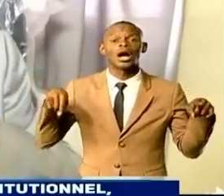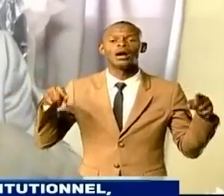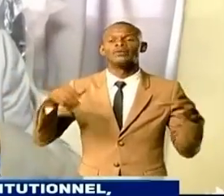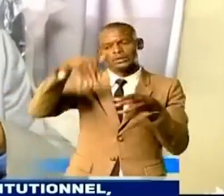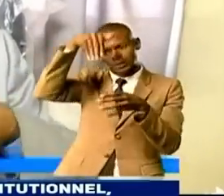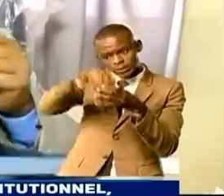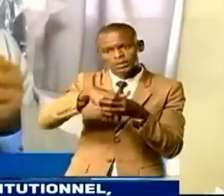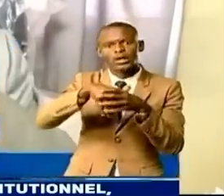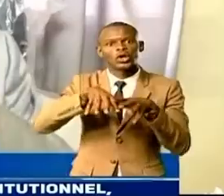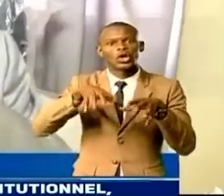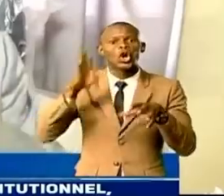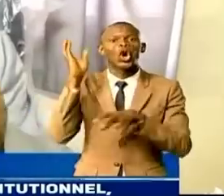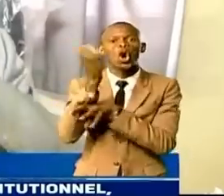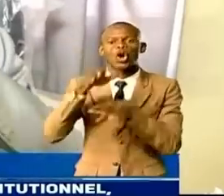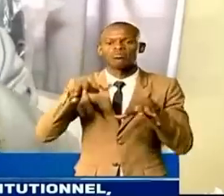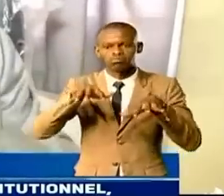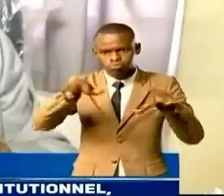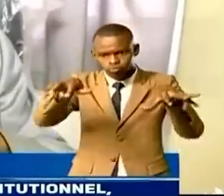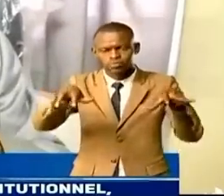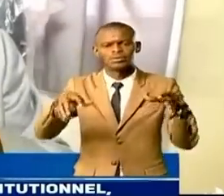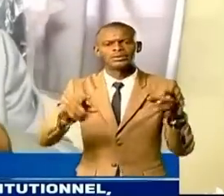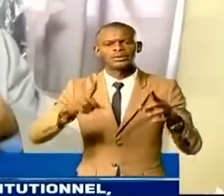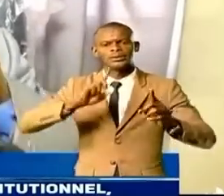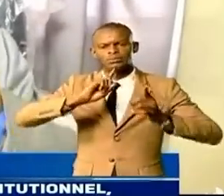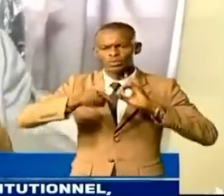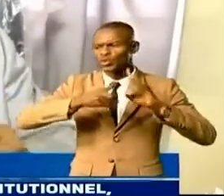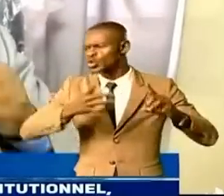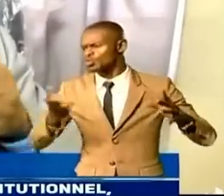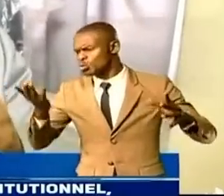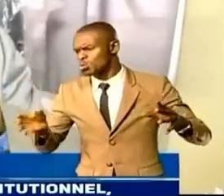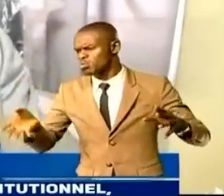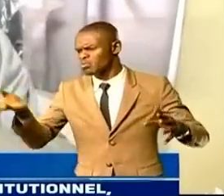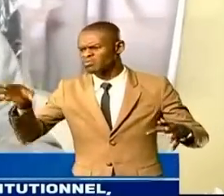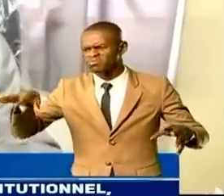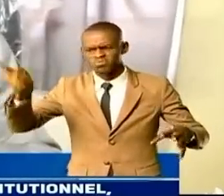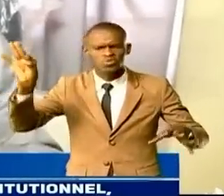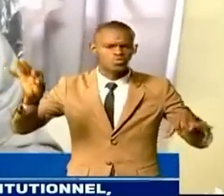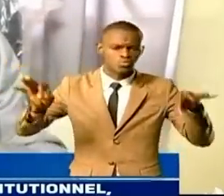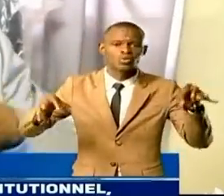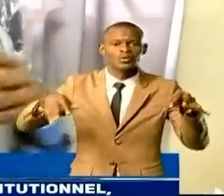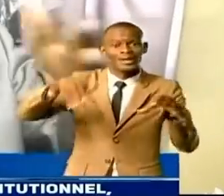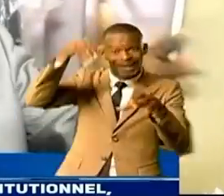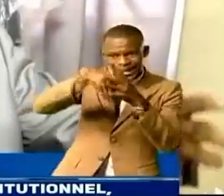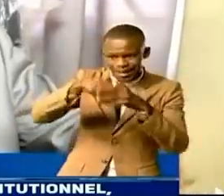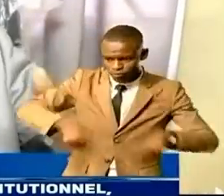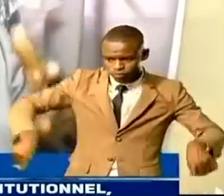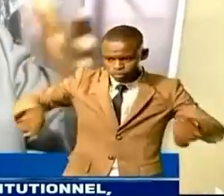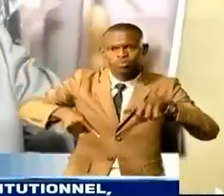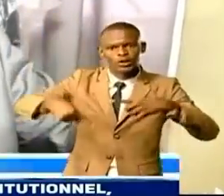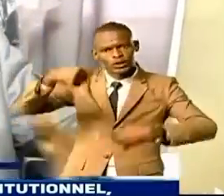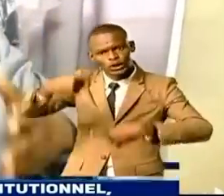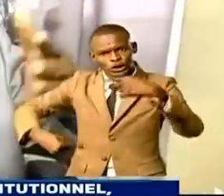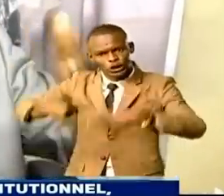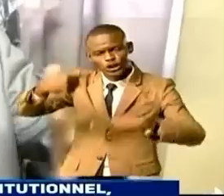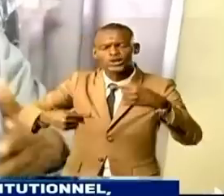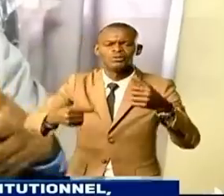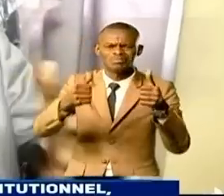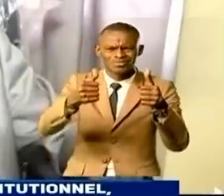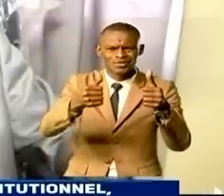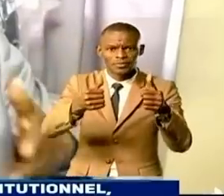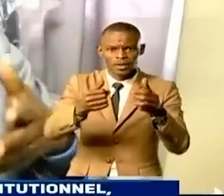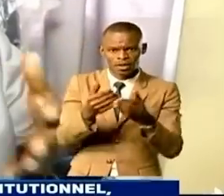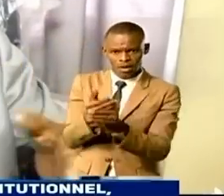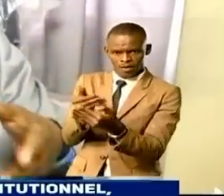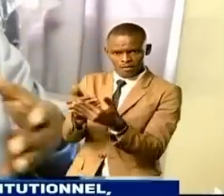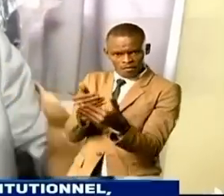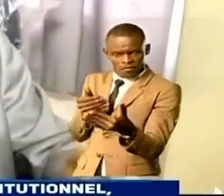doit examiner la matière, mais c'est au cours de cet examen-là que les